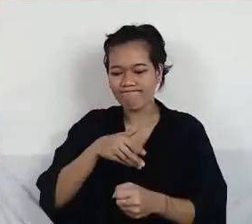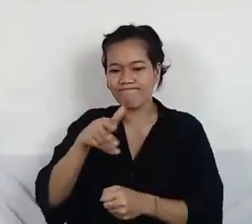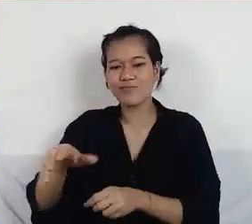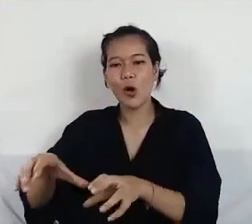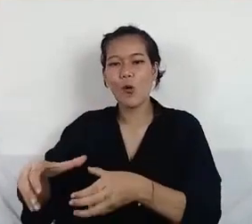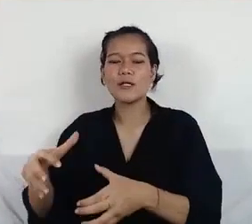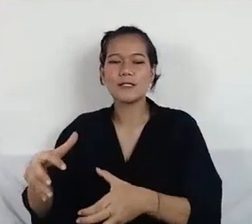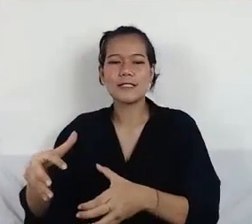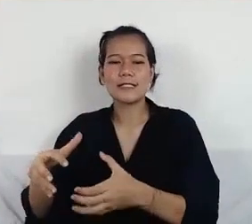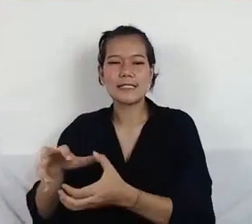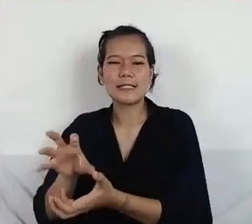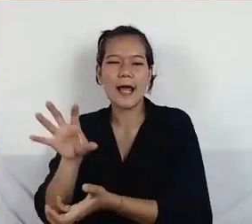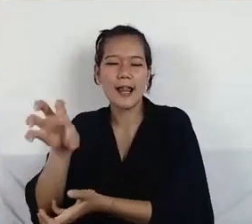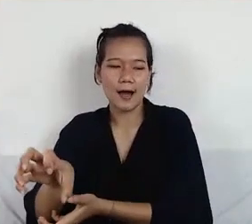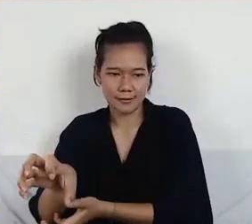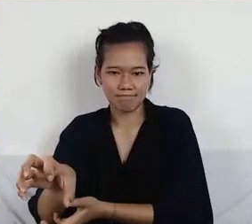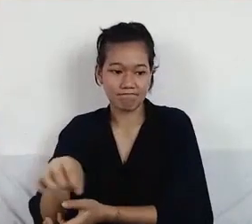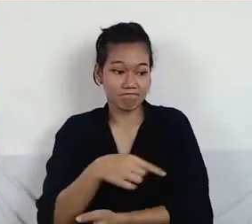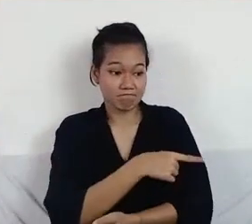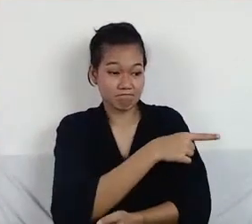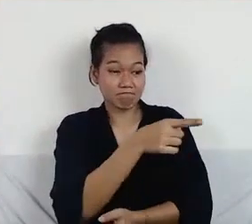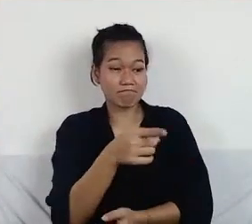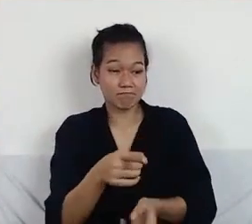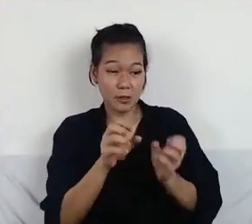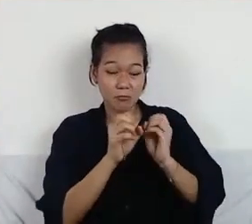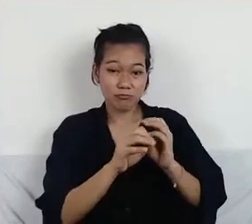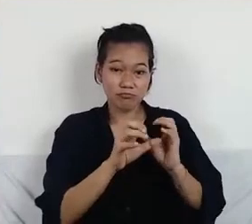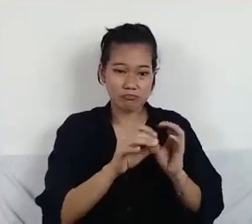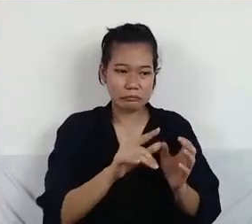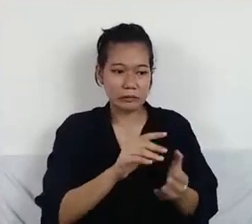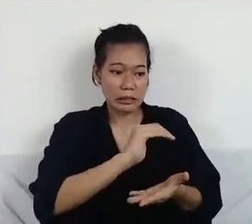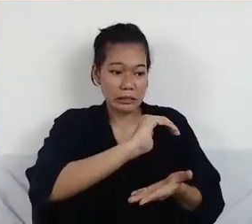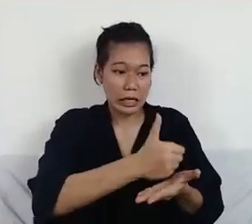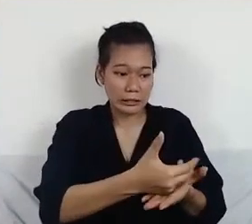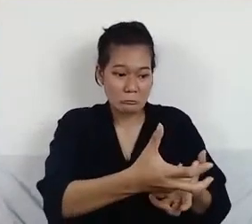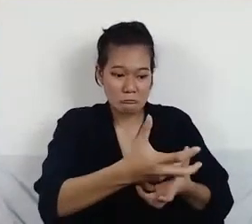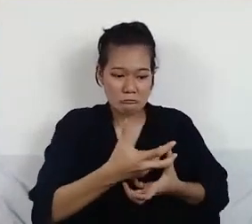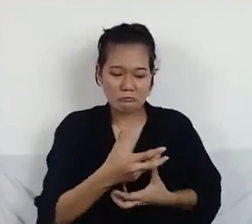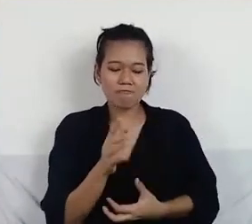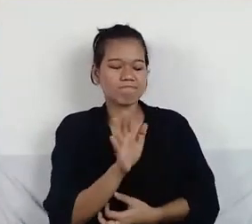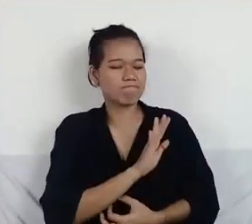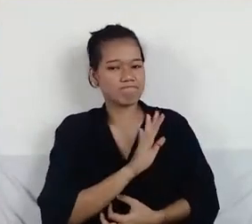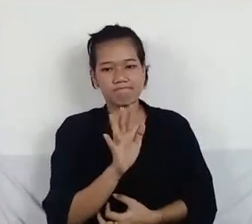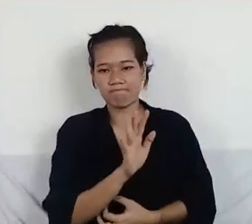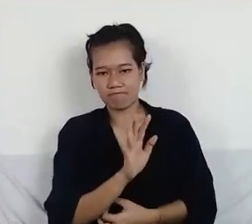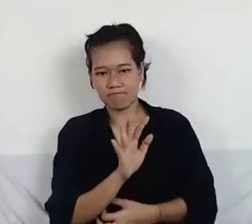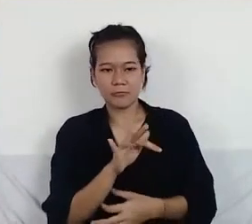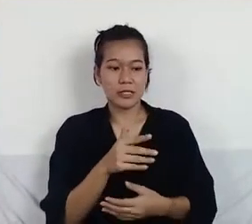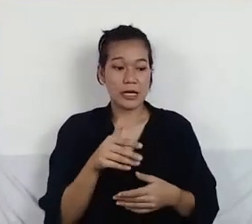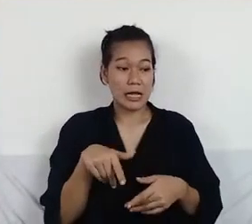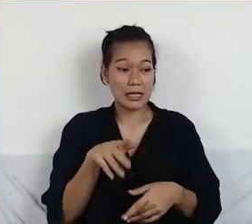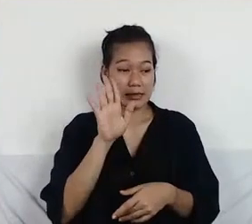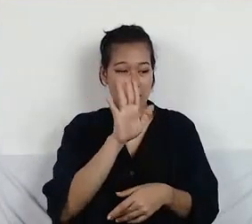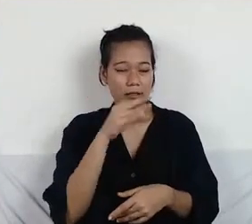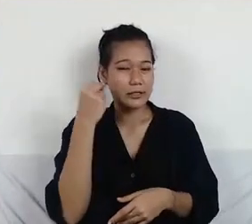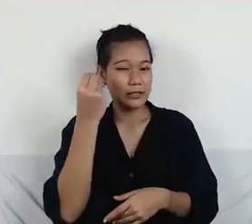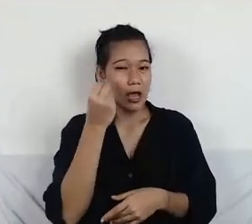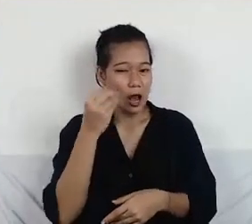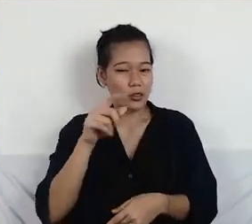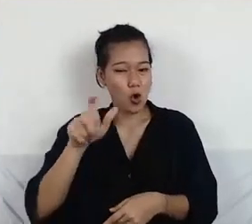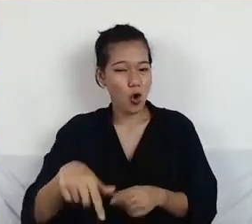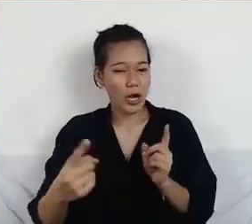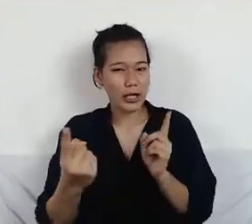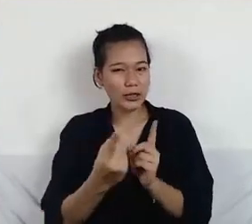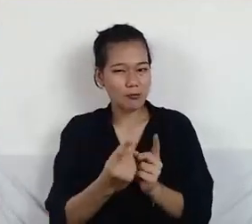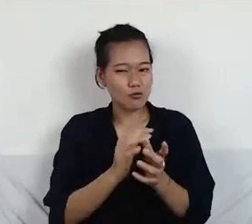Janganlah membawa pundi-pundi atau bekal atau kasut. Dan janganlah memberi salam kepada siapapun selama dalam